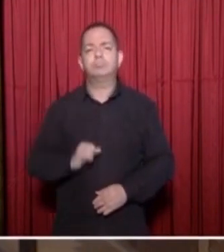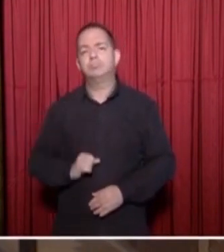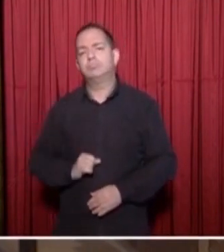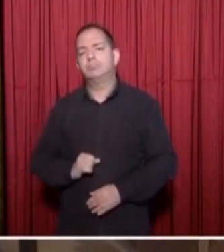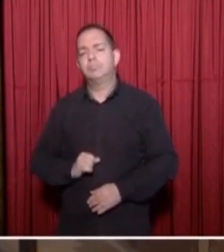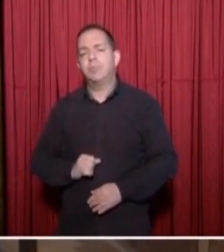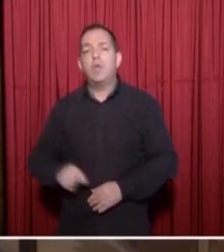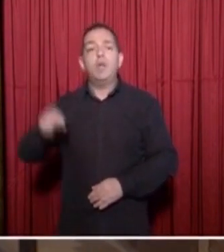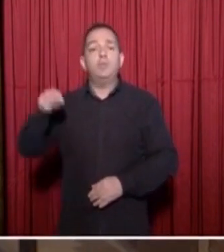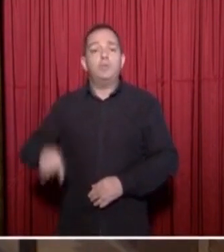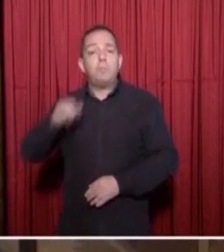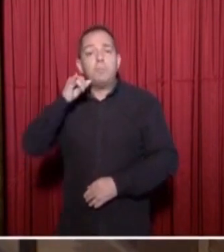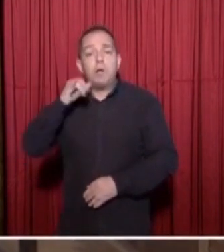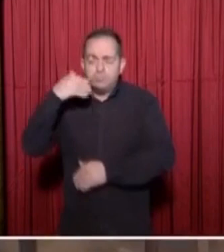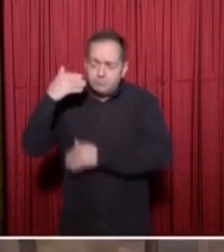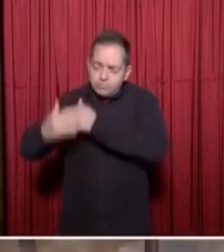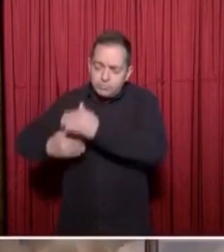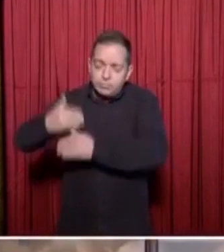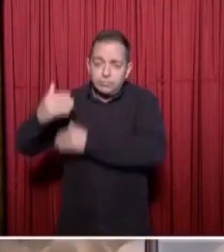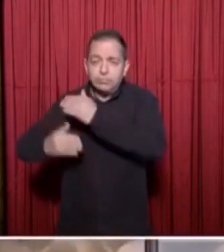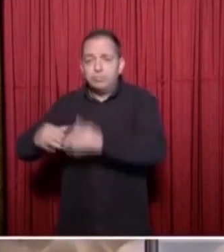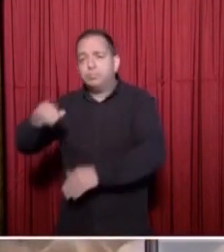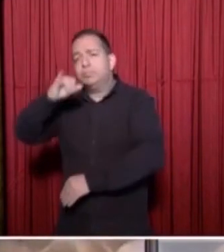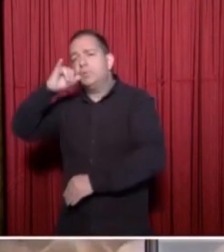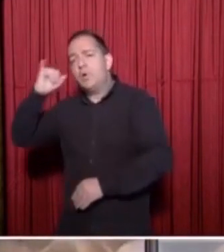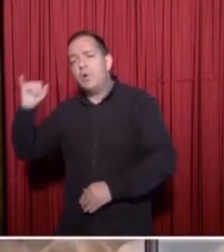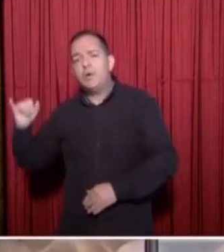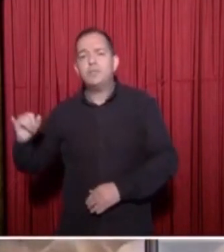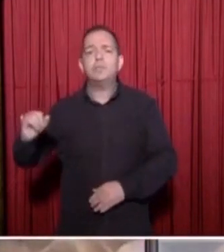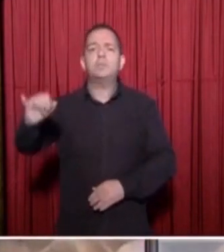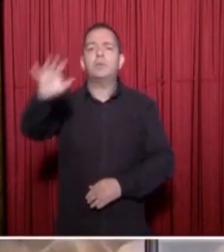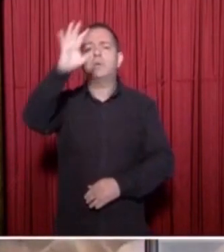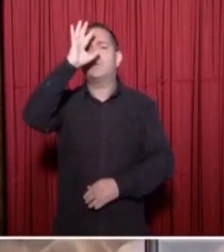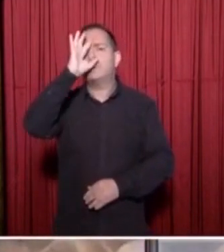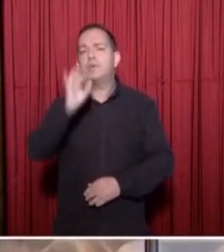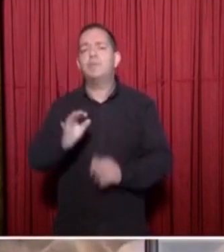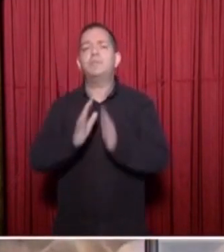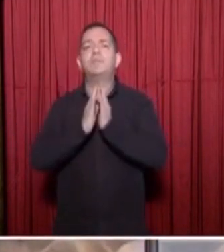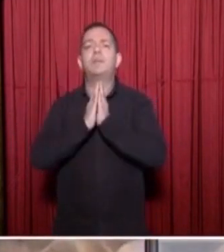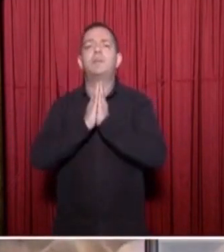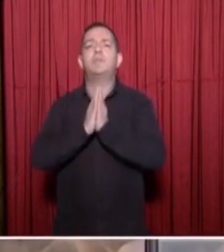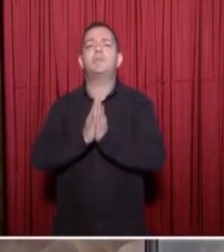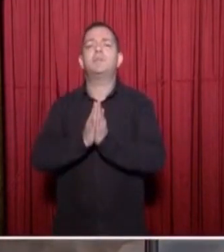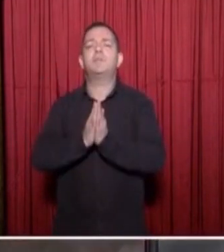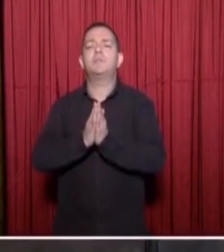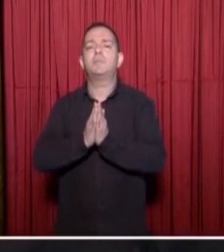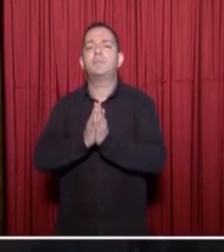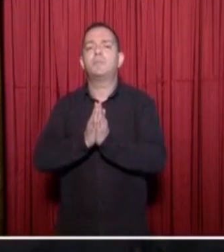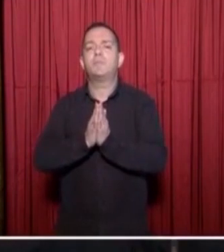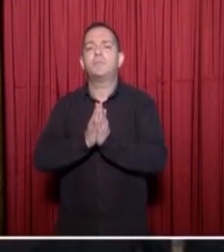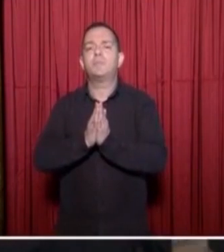αιώνας. Και νυν και αΐ και εις τους αιώνας των αιώνων αμήν,